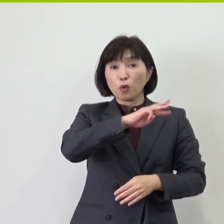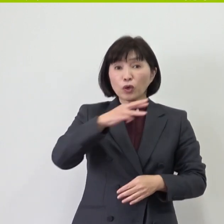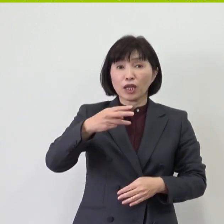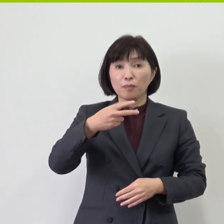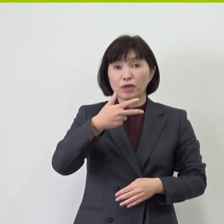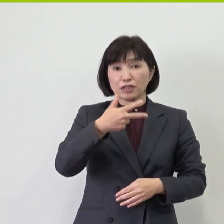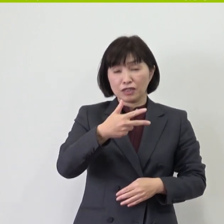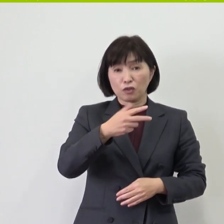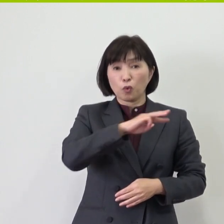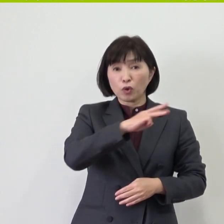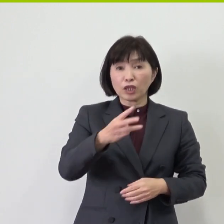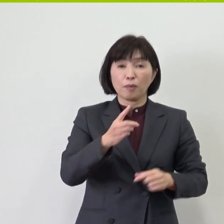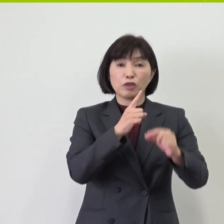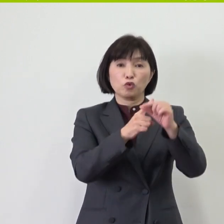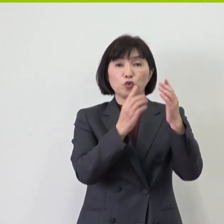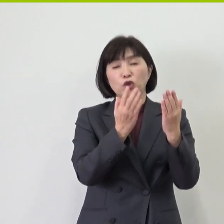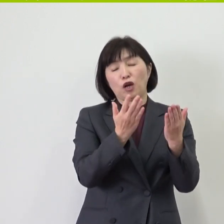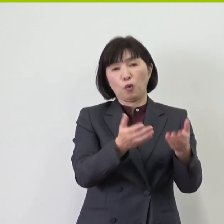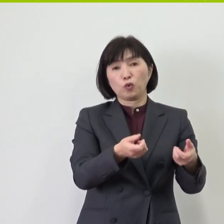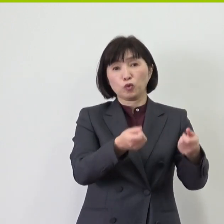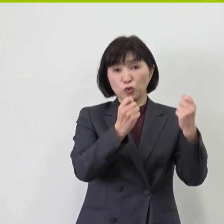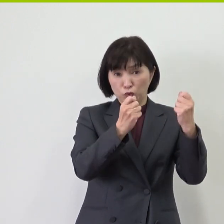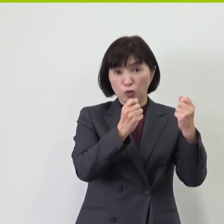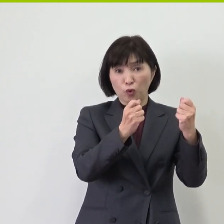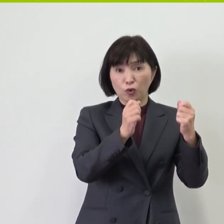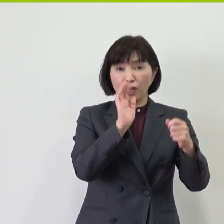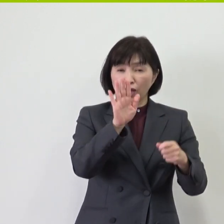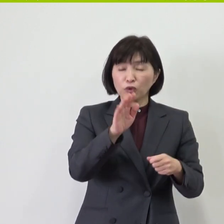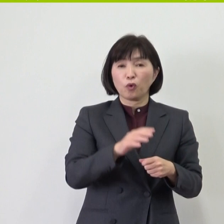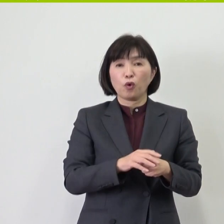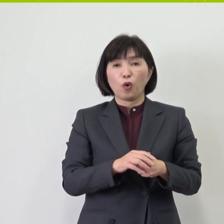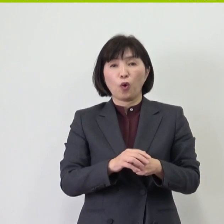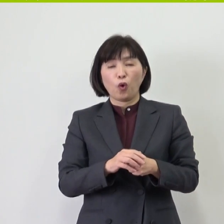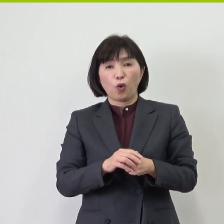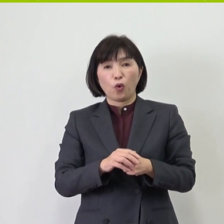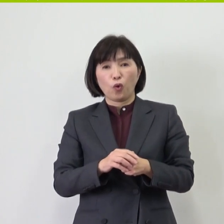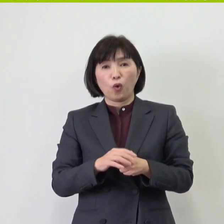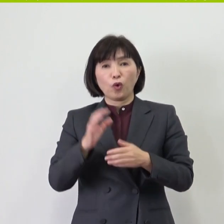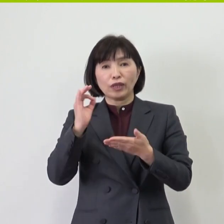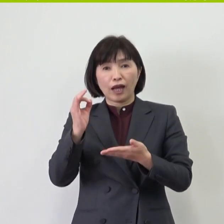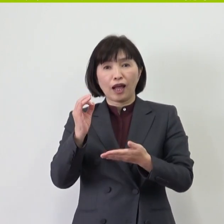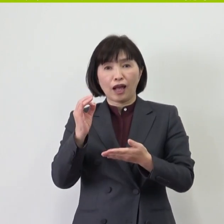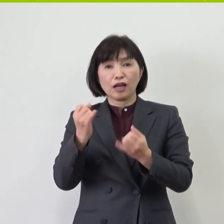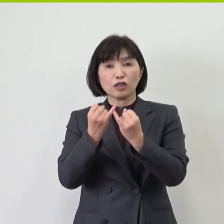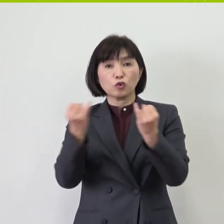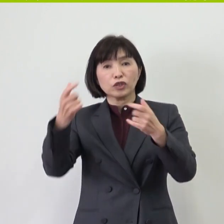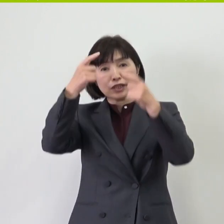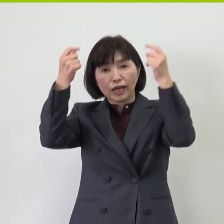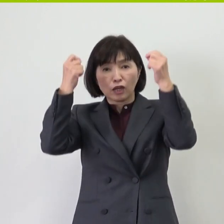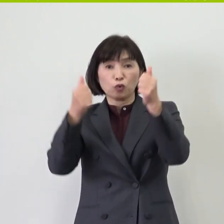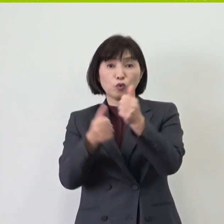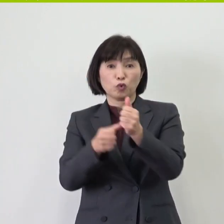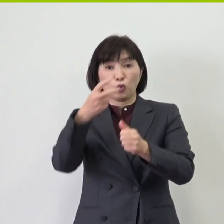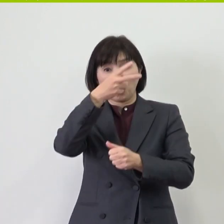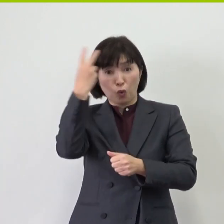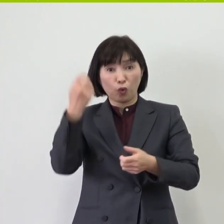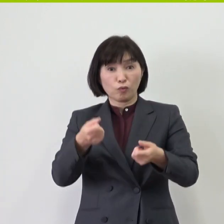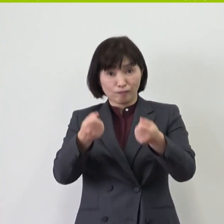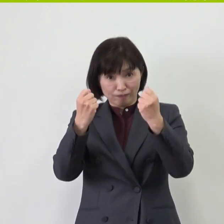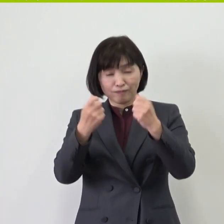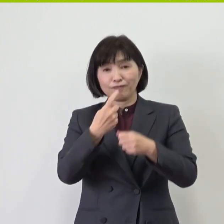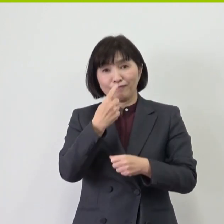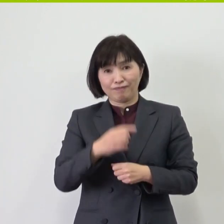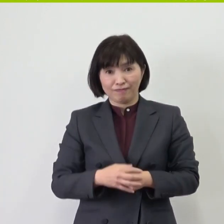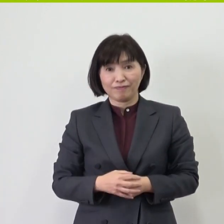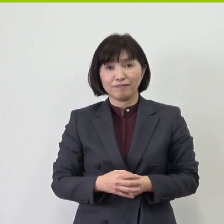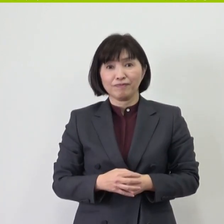で大和郡山市の中学校を出て、高校は奈良の女子大附属高校に進み